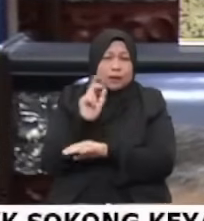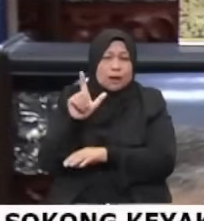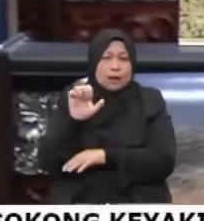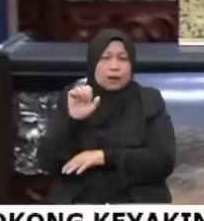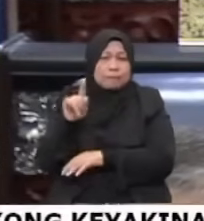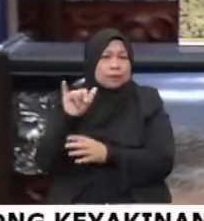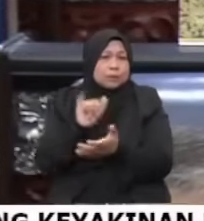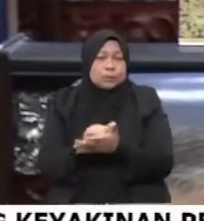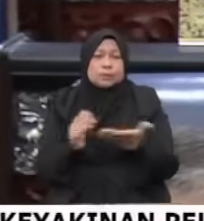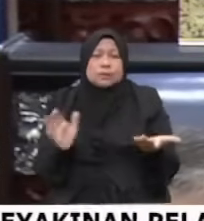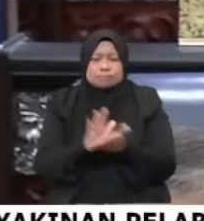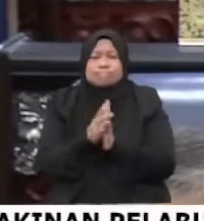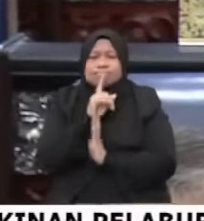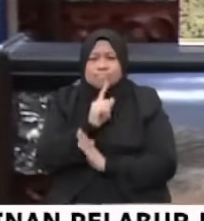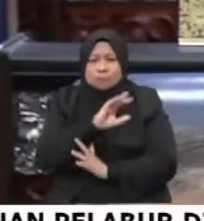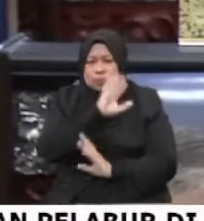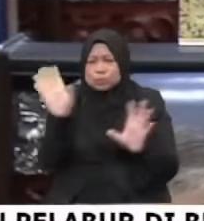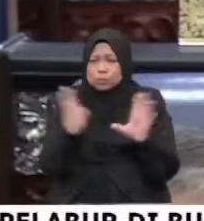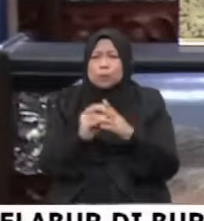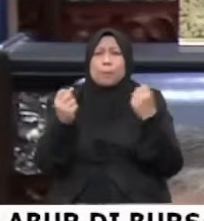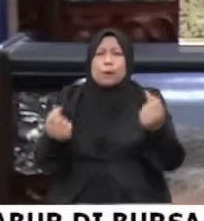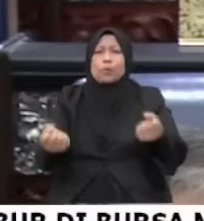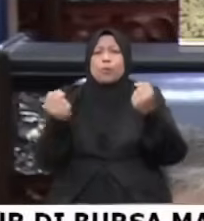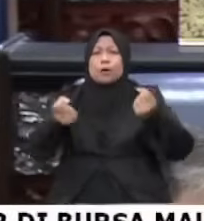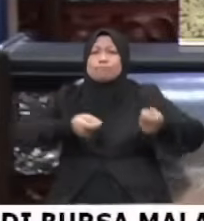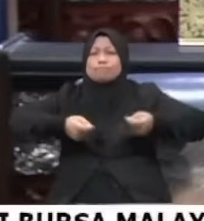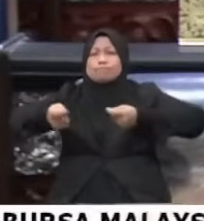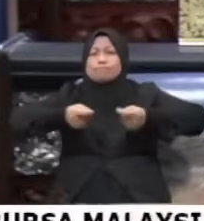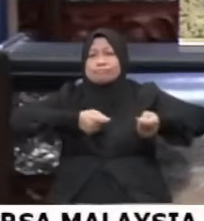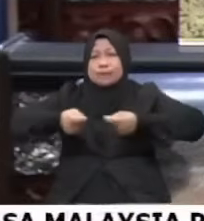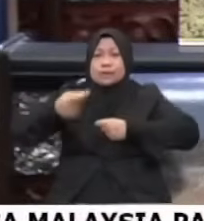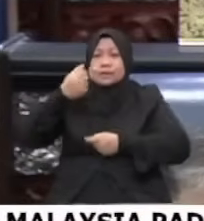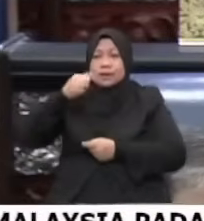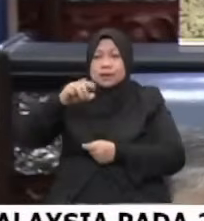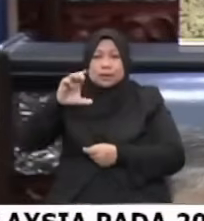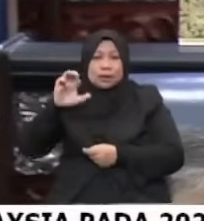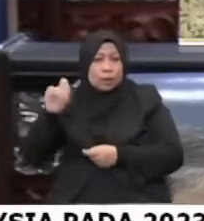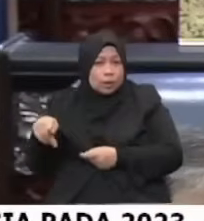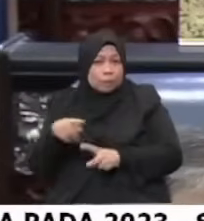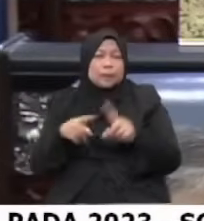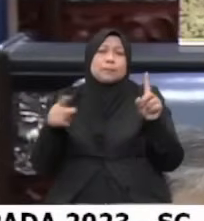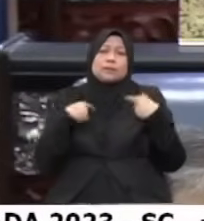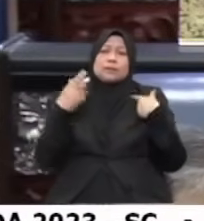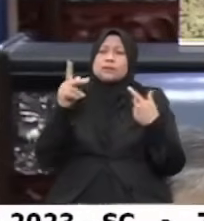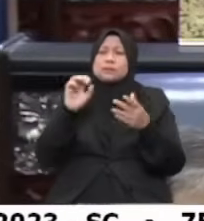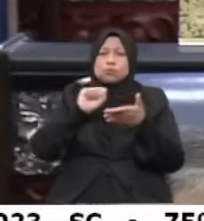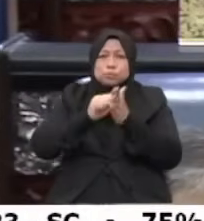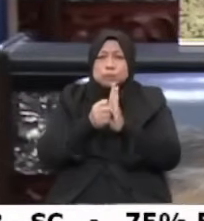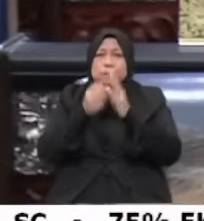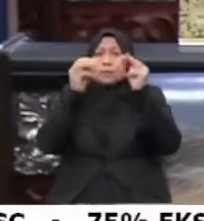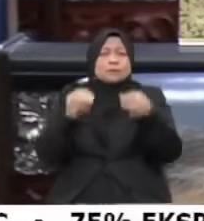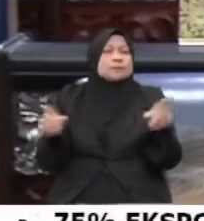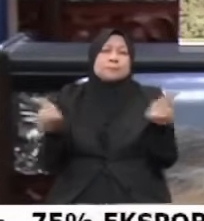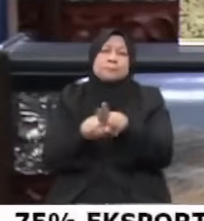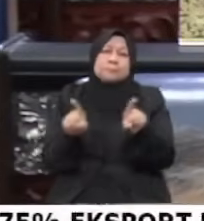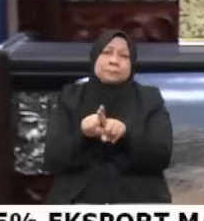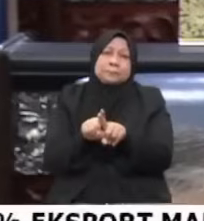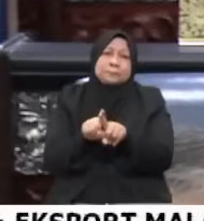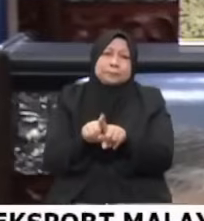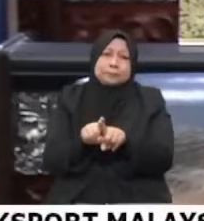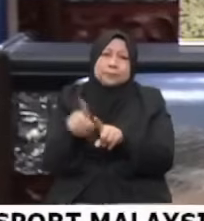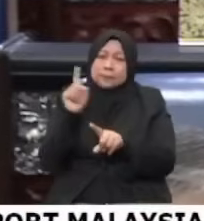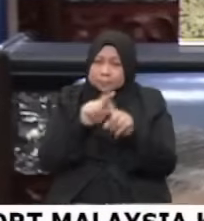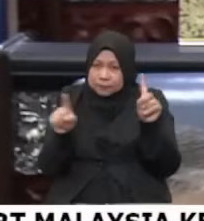tersebut semua ini saya rasa adalah pengukuhan tata kelola Bukan saja di HRD cop tetapi di Kesuma secara amnya